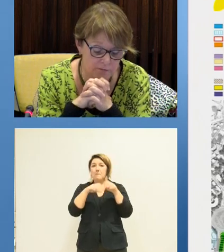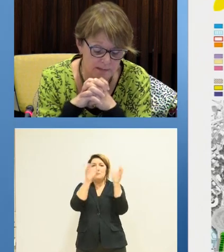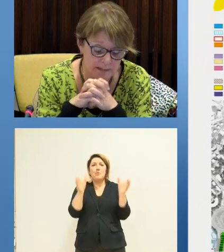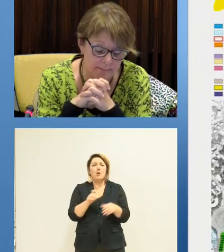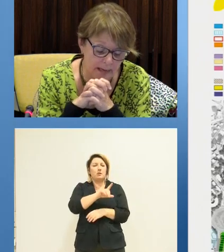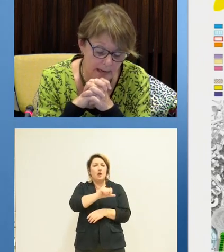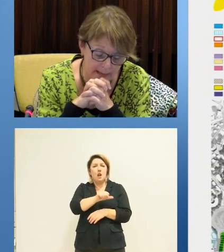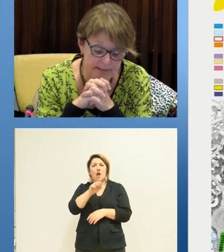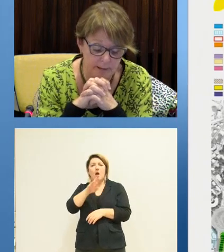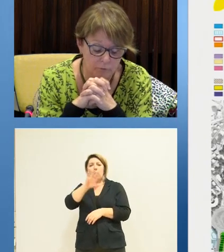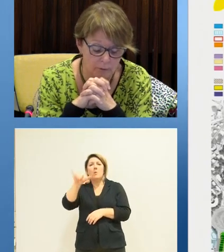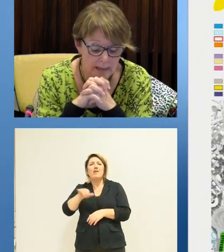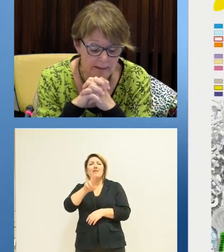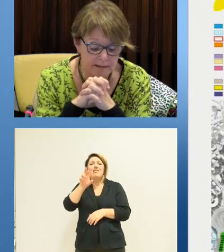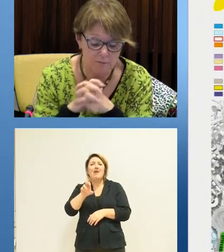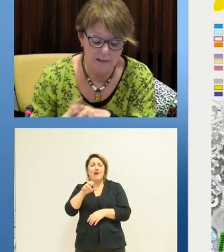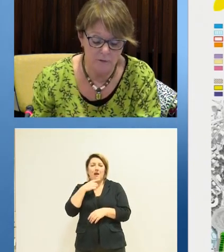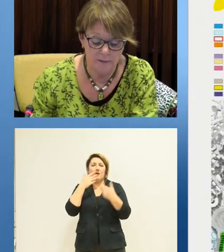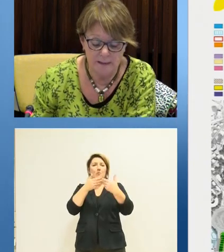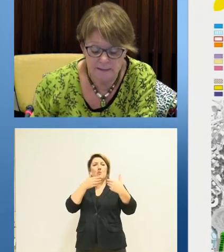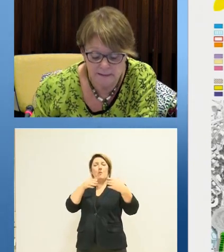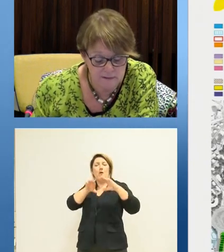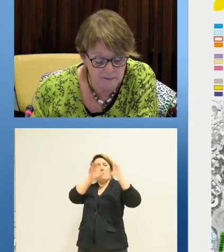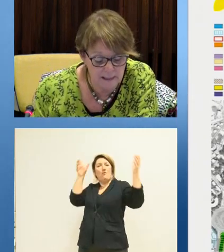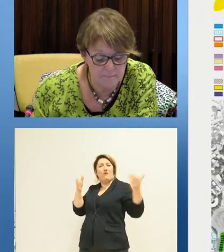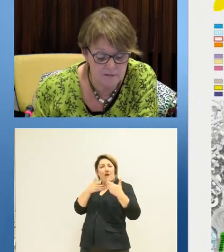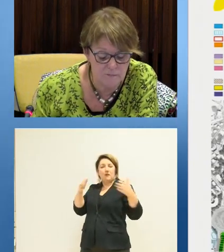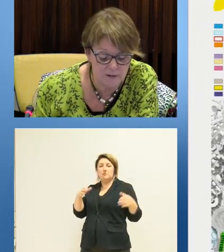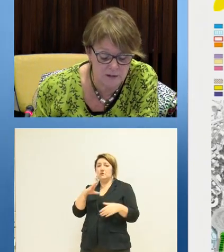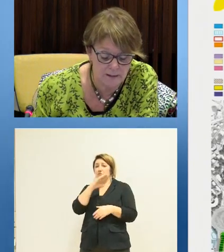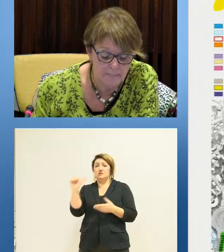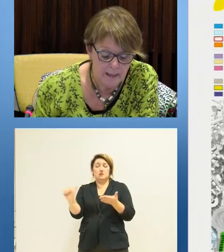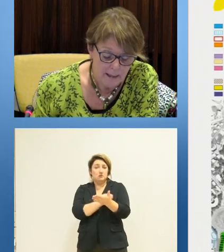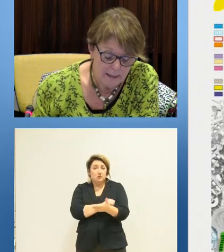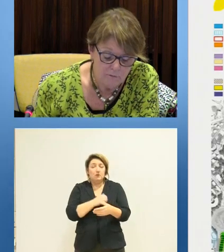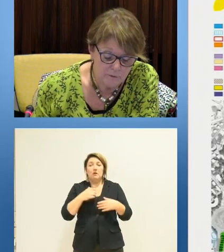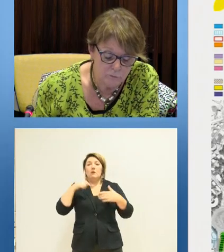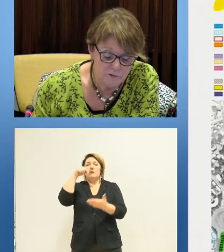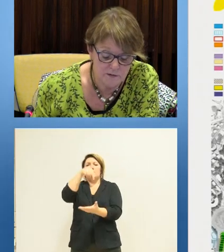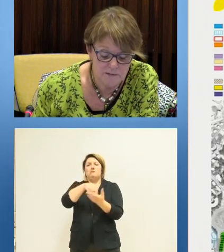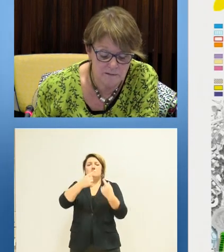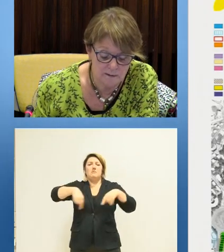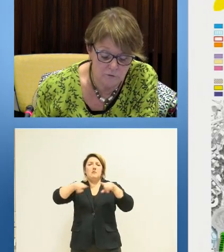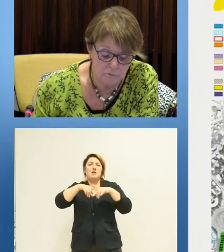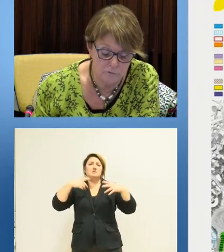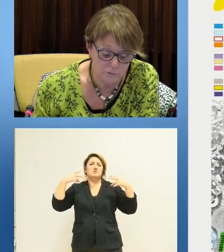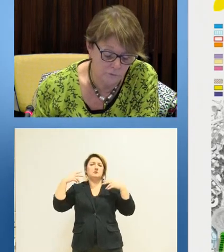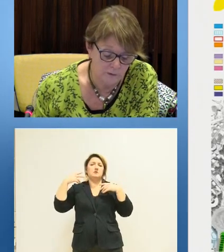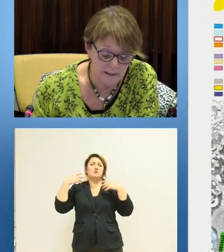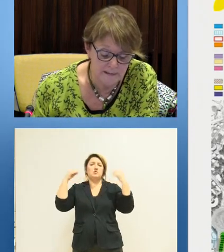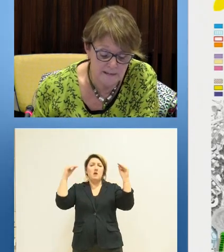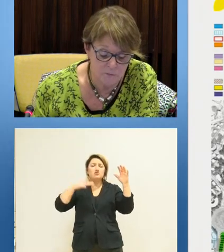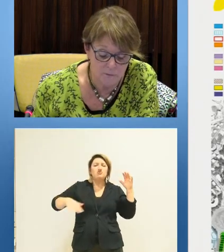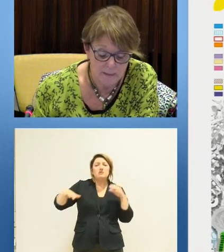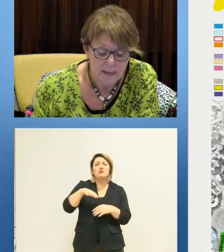du siège du cca mais as pardon aménagements dollar le 4 x centrale place du marché et l'ouverture du 160 qui est en cours de